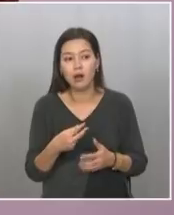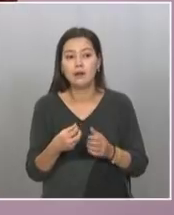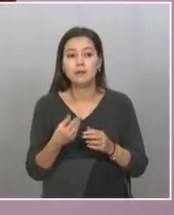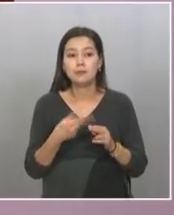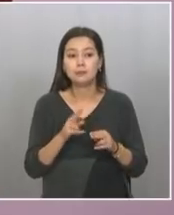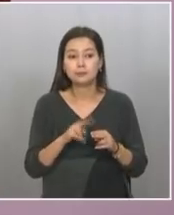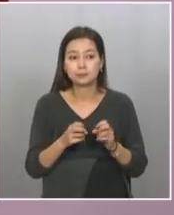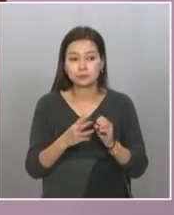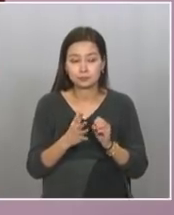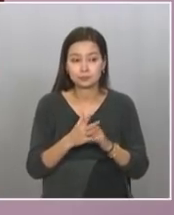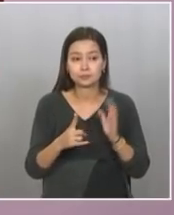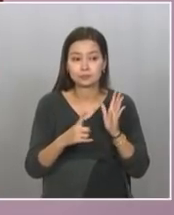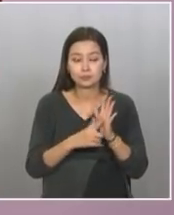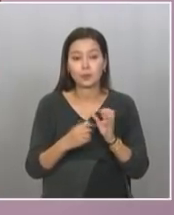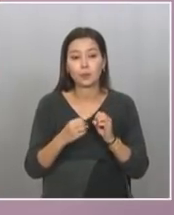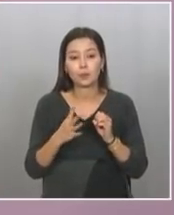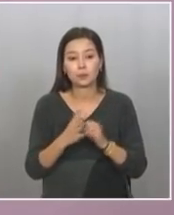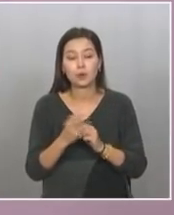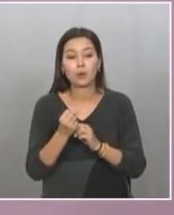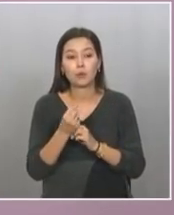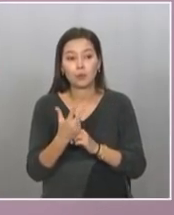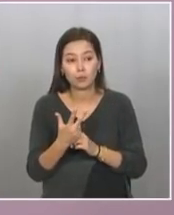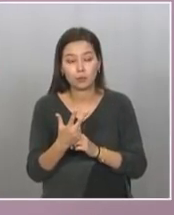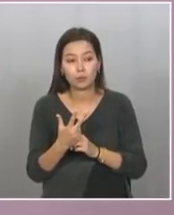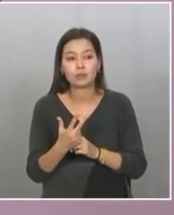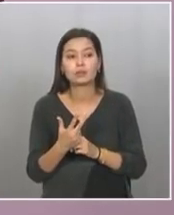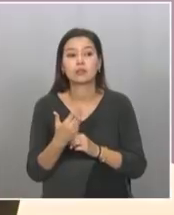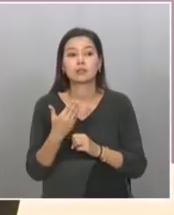бөлшегі 15-тен 13 бөлшегінен кем.